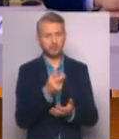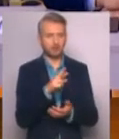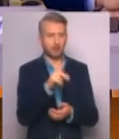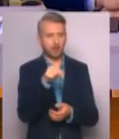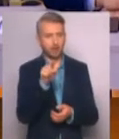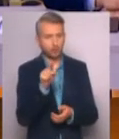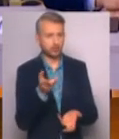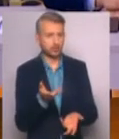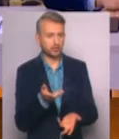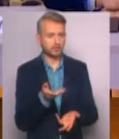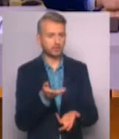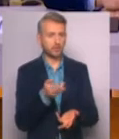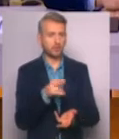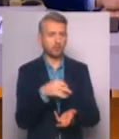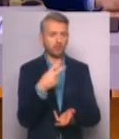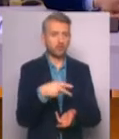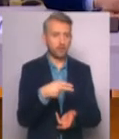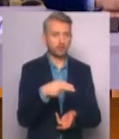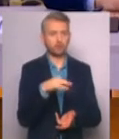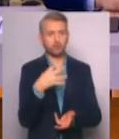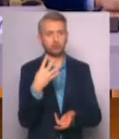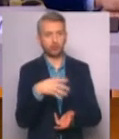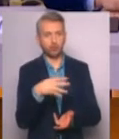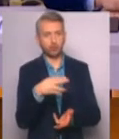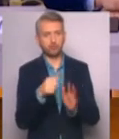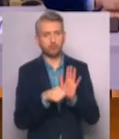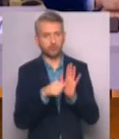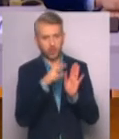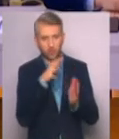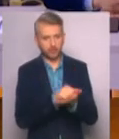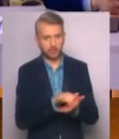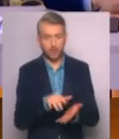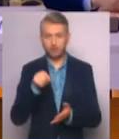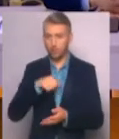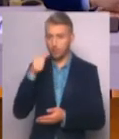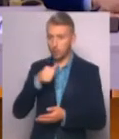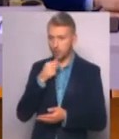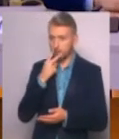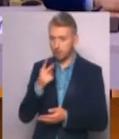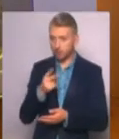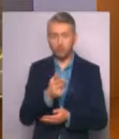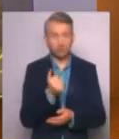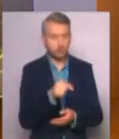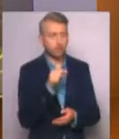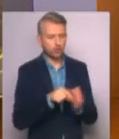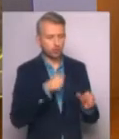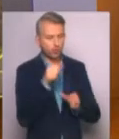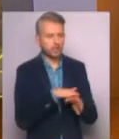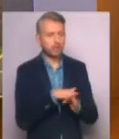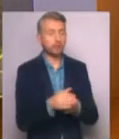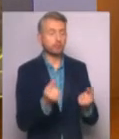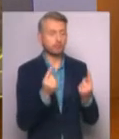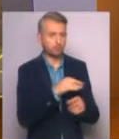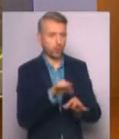поговорити по 20, по 40, по 60 років. Ну і в цьому році вже ми бачимо, що тут… В цьому році це тут… реалізовані, це глобальні величезні проекти.